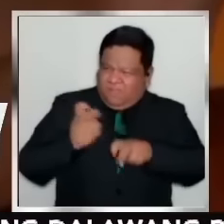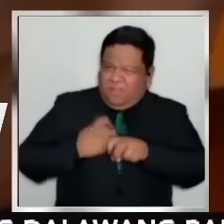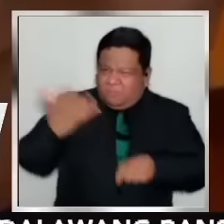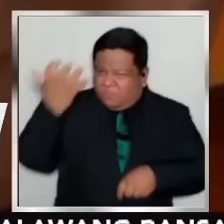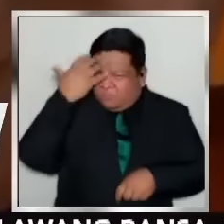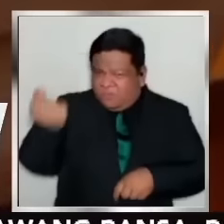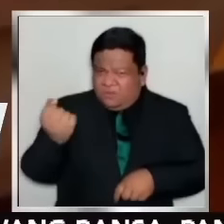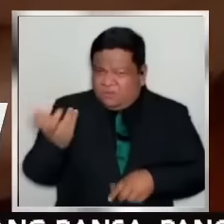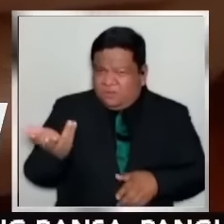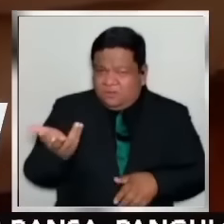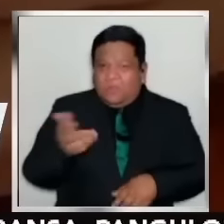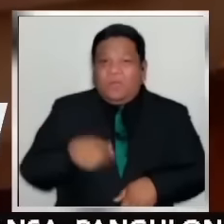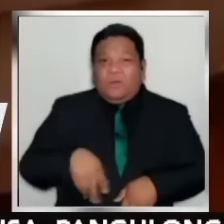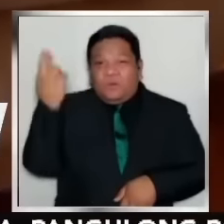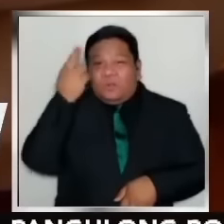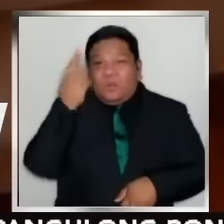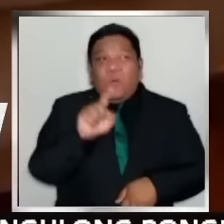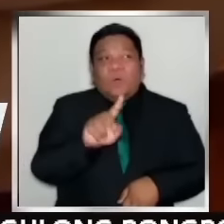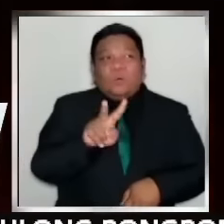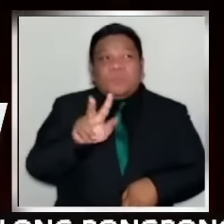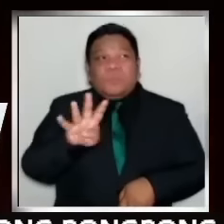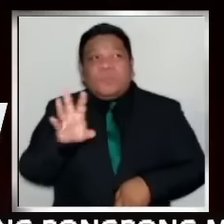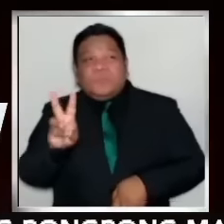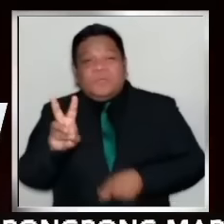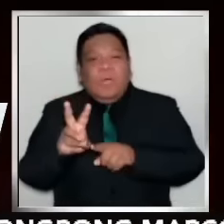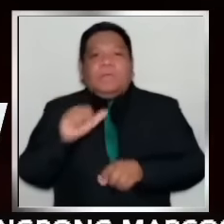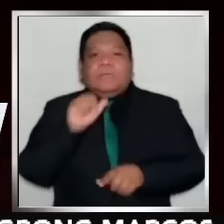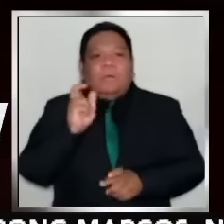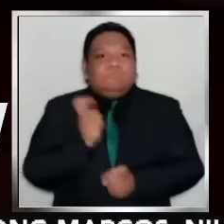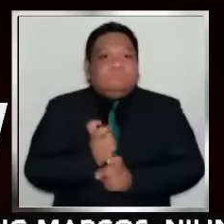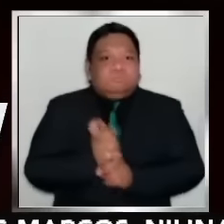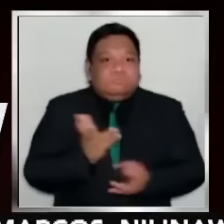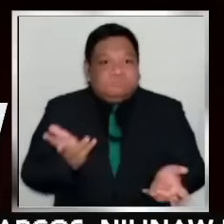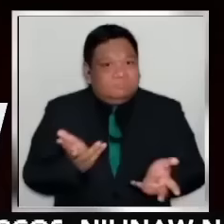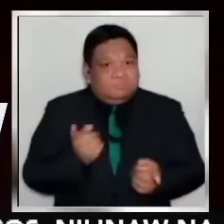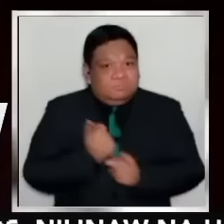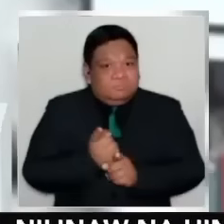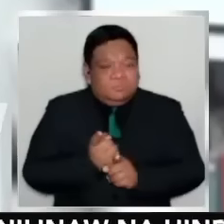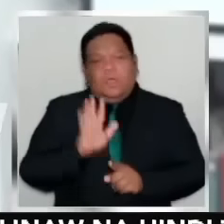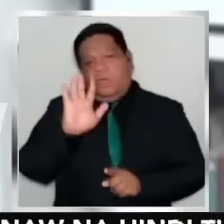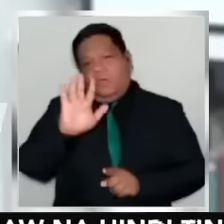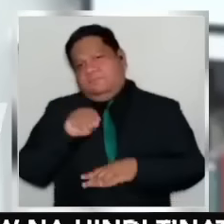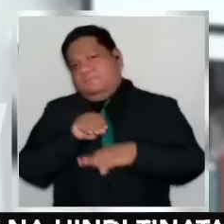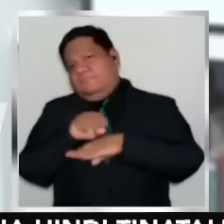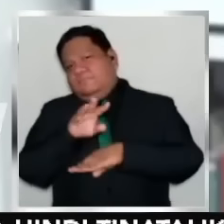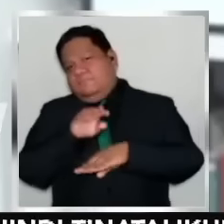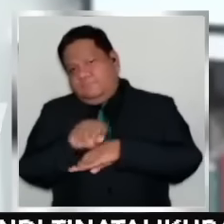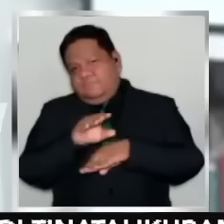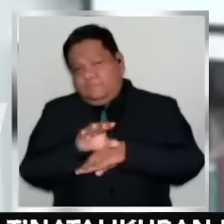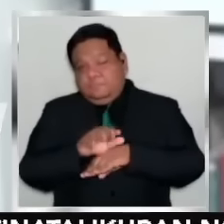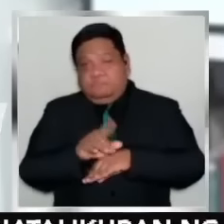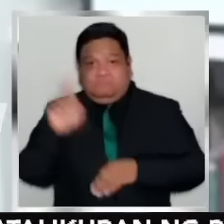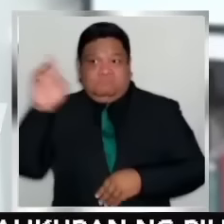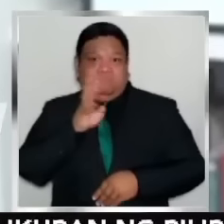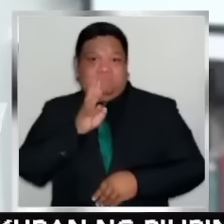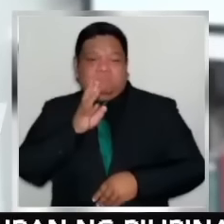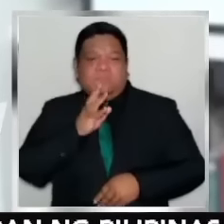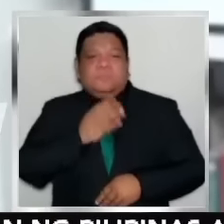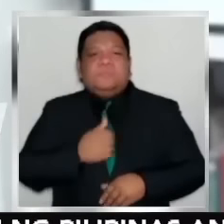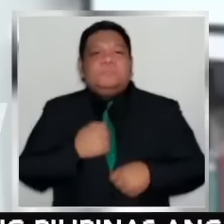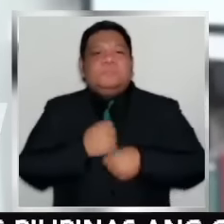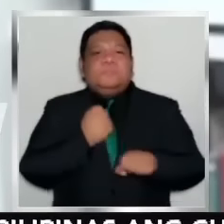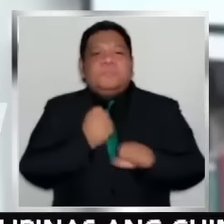5, 6 para di komplikado. Tip ng mga eksperto. Gumawa ka ng passphrase. So